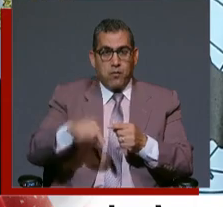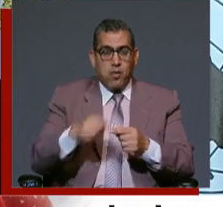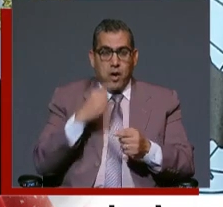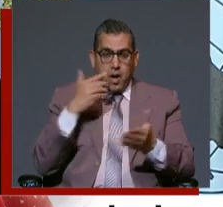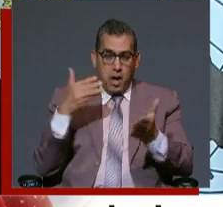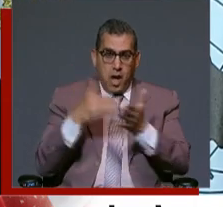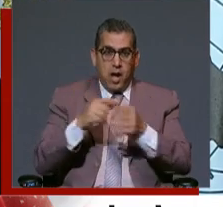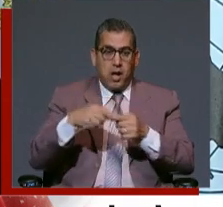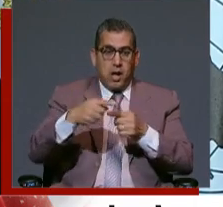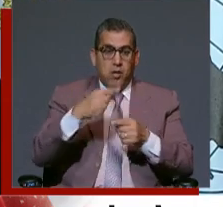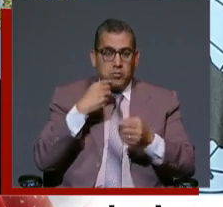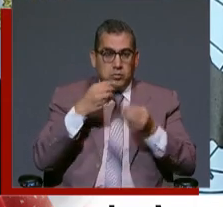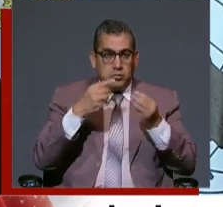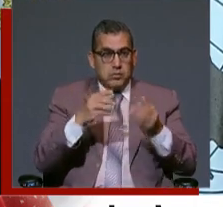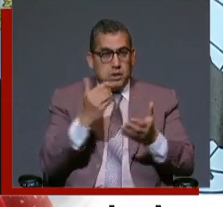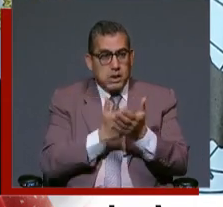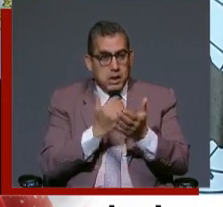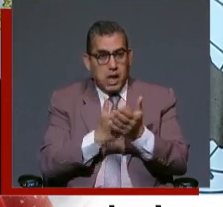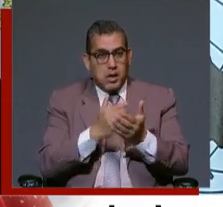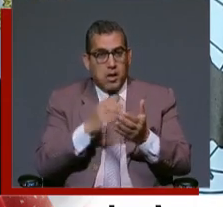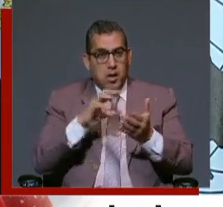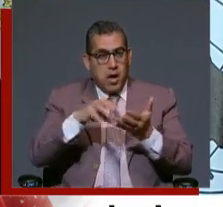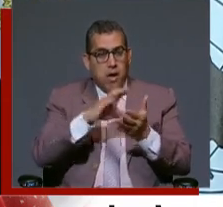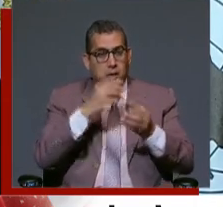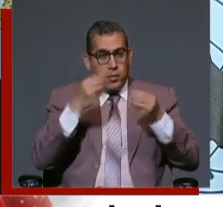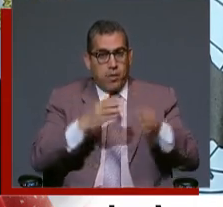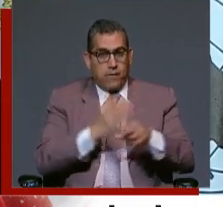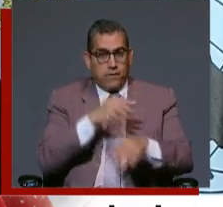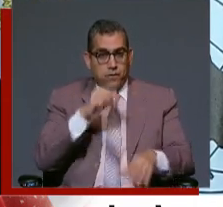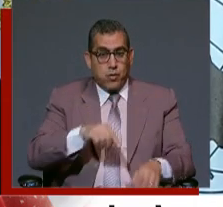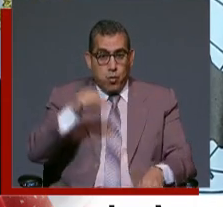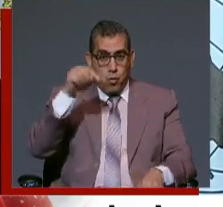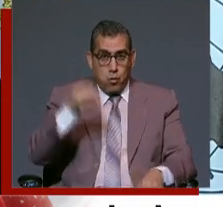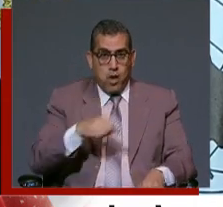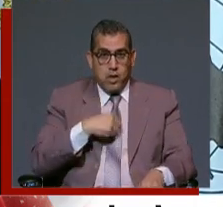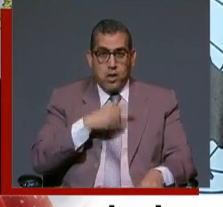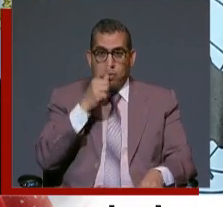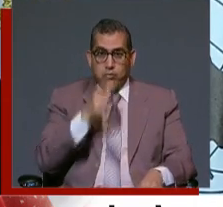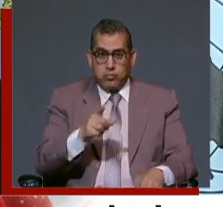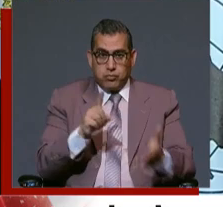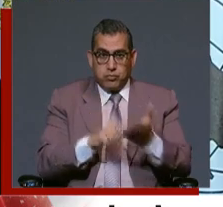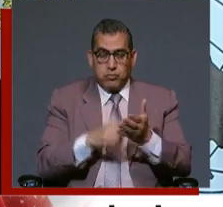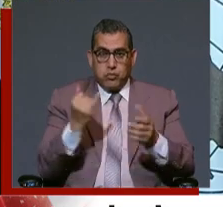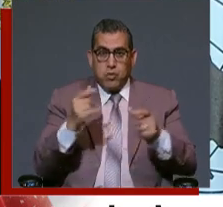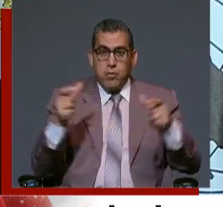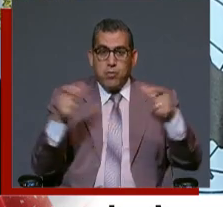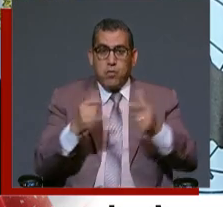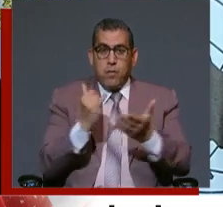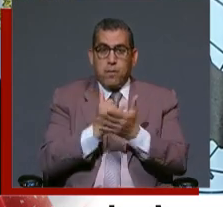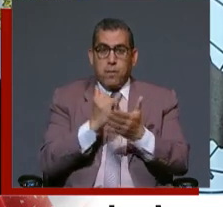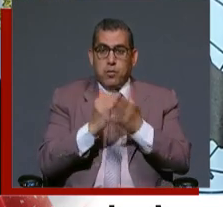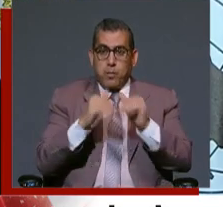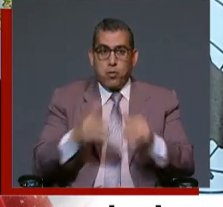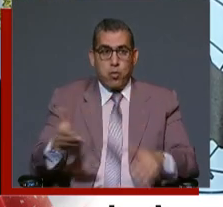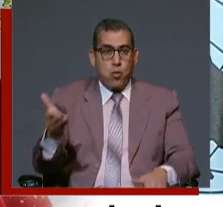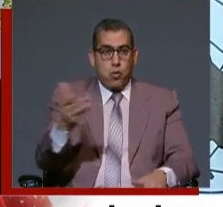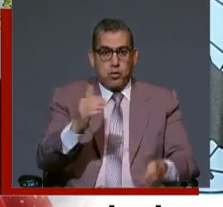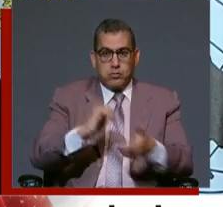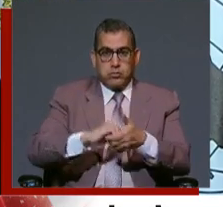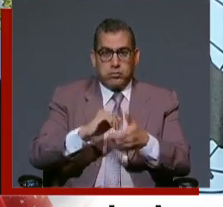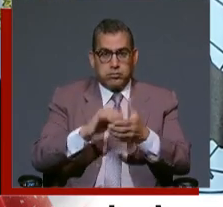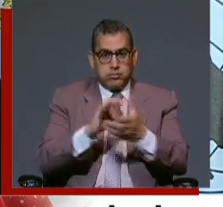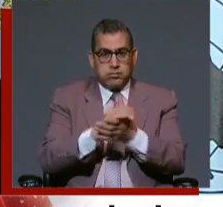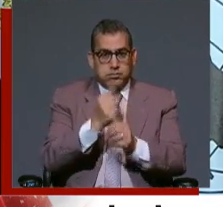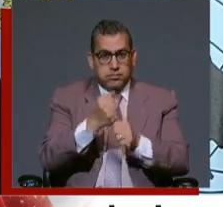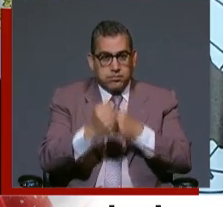العديد من المعطيات المالية والاقتصادية المحلية. وهنا أود أن أؤكد أن جميع المسؤولين في مصر تتكاثف جهودهم